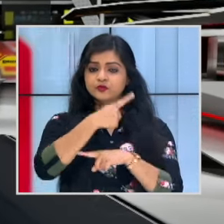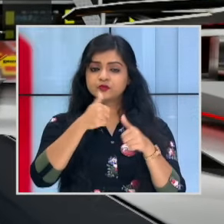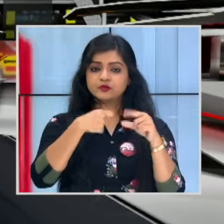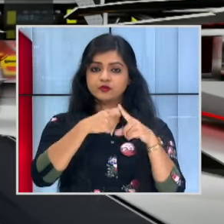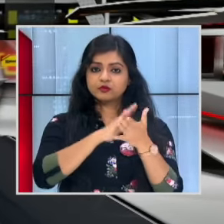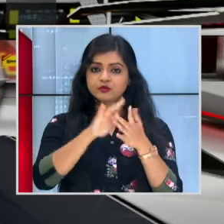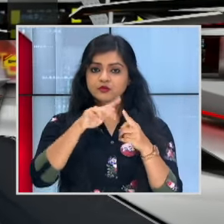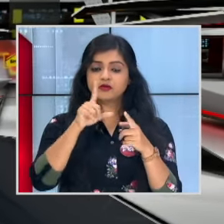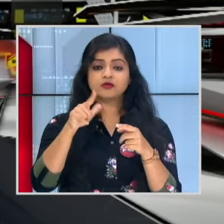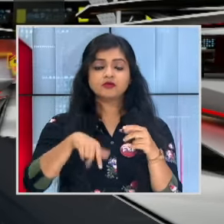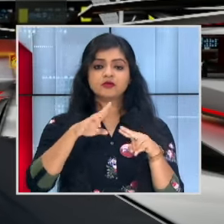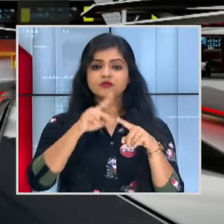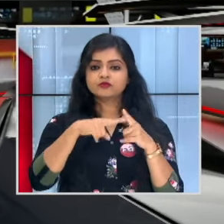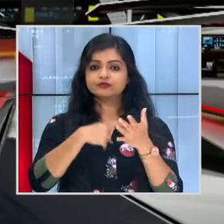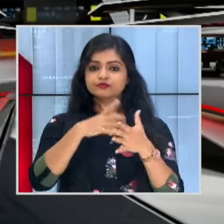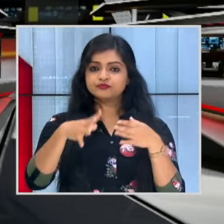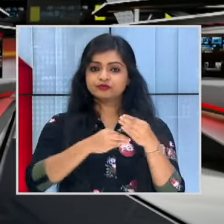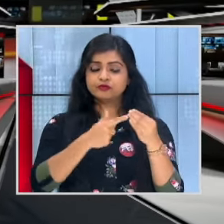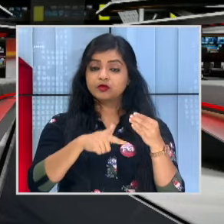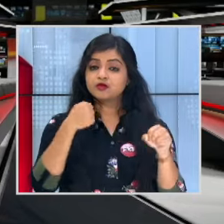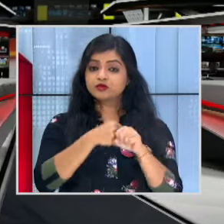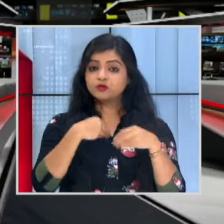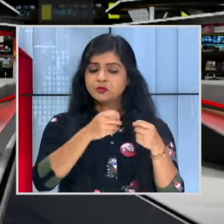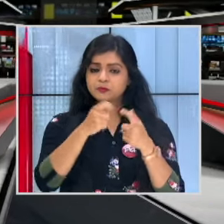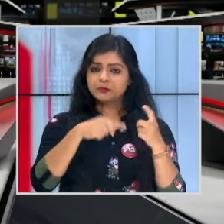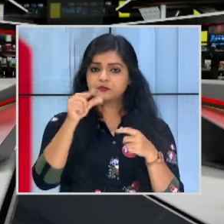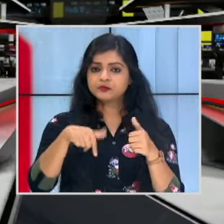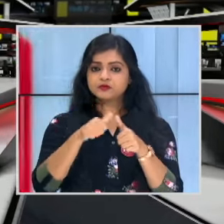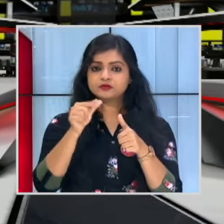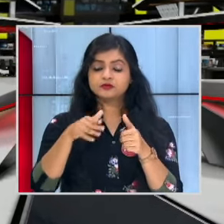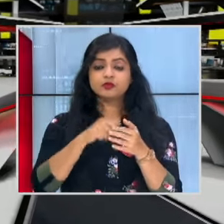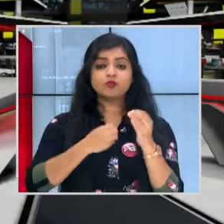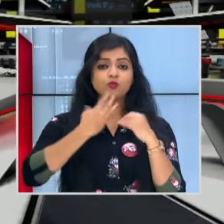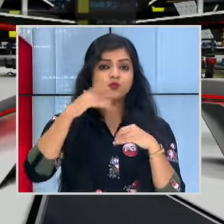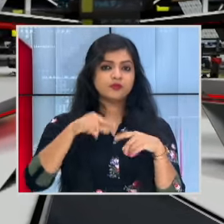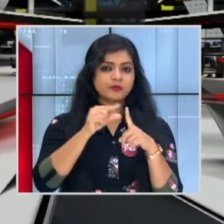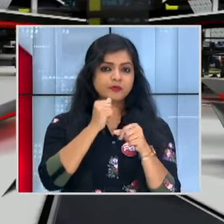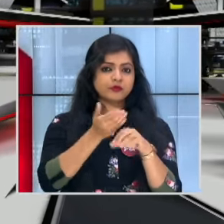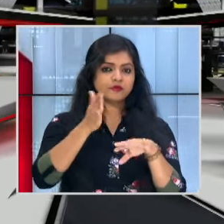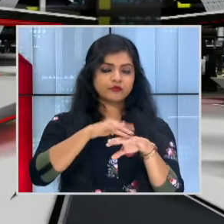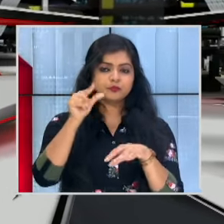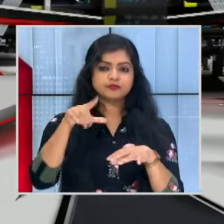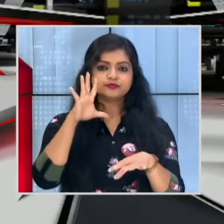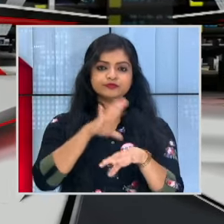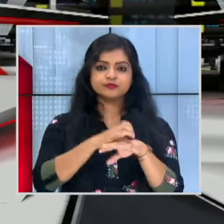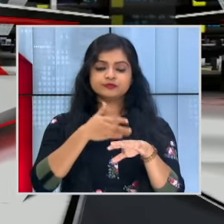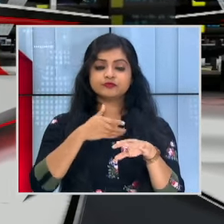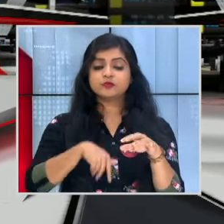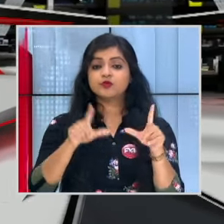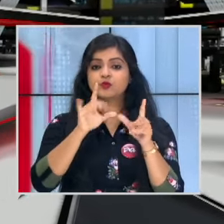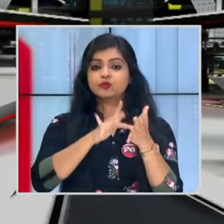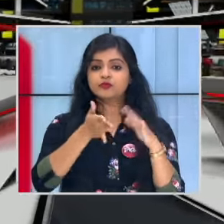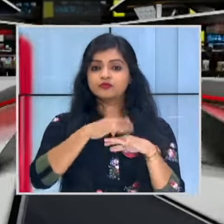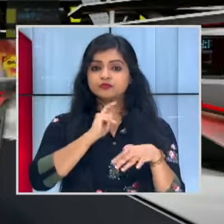രേഖപ്പെടുത്തി. സിദ്ധാർത്ഥിനെ മർദ്ദിച്ചതിൽ നേരിട്ട് പങ്കുള്ളയാളാണ് അഖിൽ. രാവിലെ പാലക്കാട് നിന്നാണ് ഇയാൾ പിടിയിലായത്. അരുൺ പാറക്കൽ വയനാട് നിന്ന്